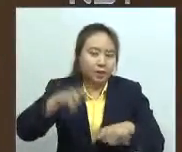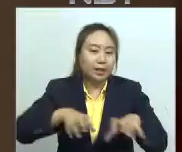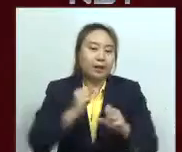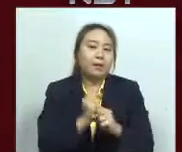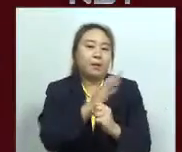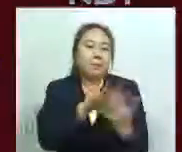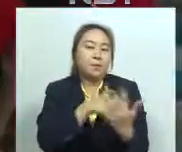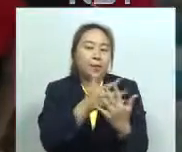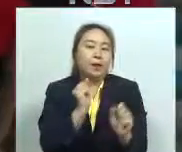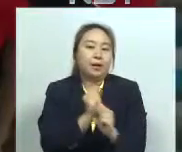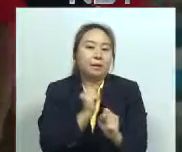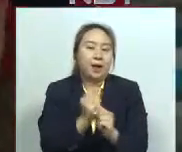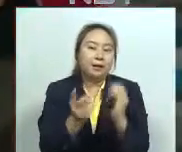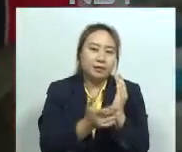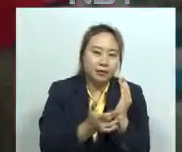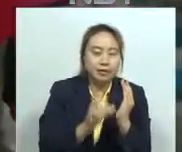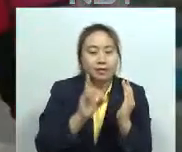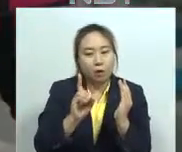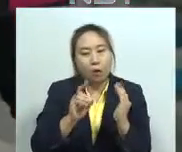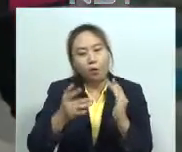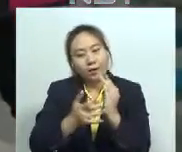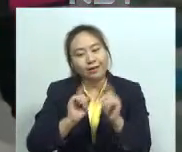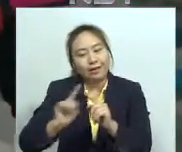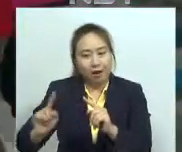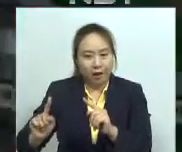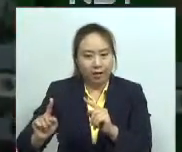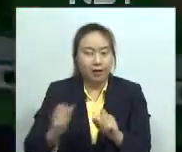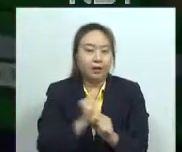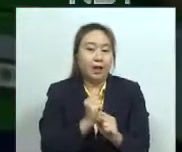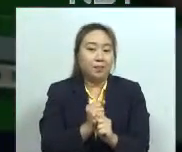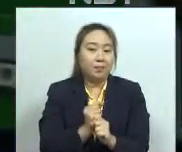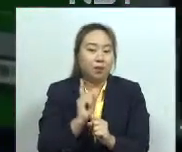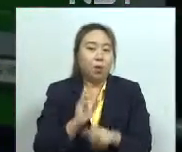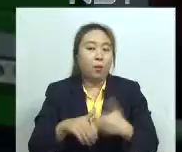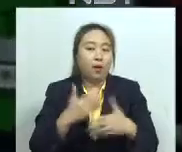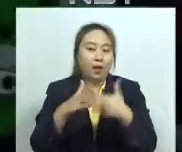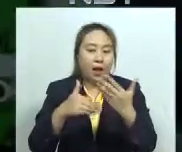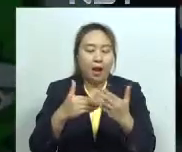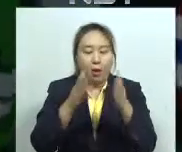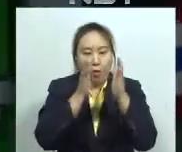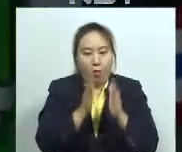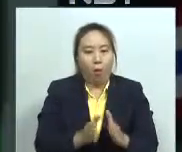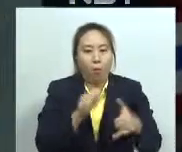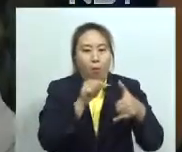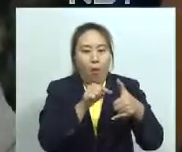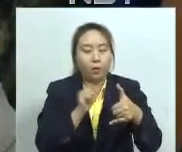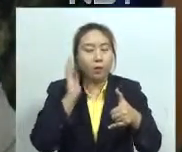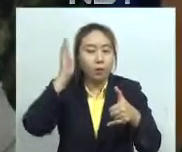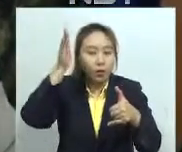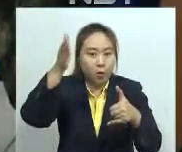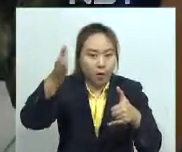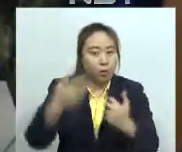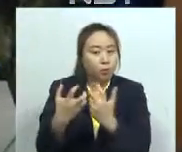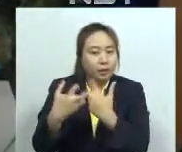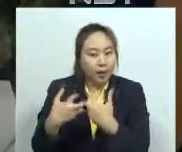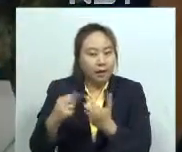ผนการดำเนินงานด้านดิจิทัลด้านนวัตกรรมจัดทำแนวทางการพัฒนาทรัพยากรมนุษย์เพื่อรองรับการปฏิวัติอุตสาห